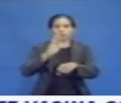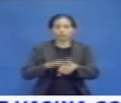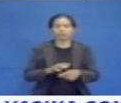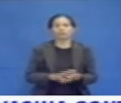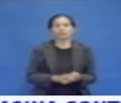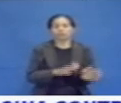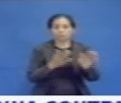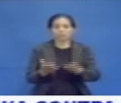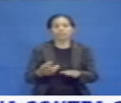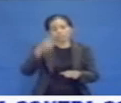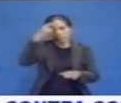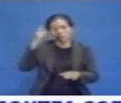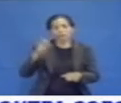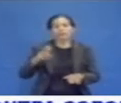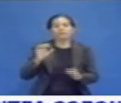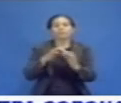di halo tratamento.